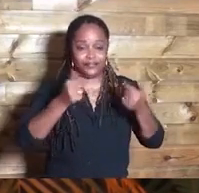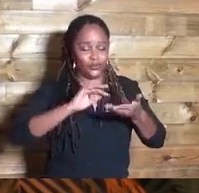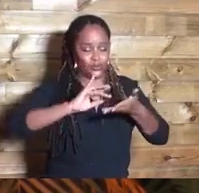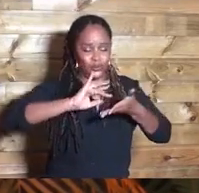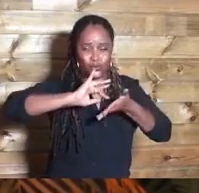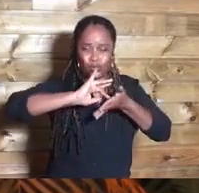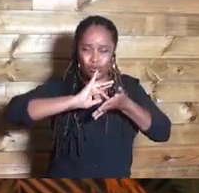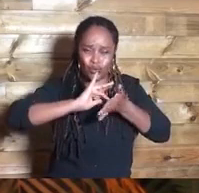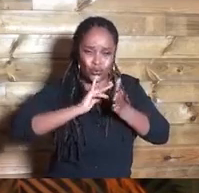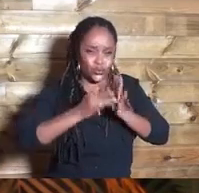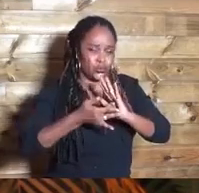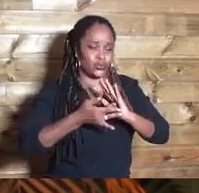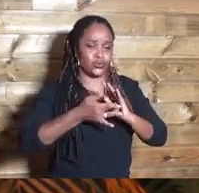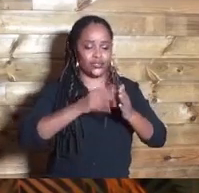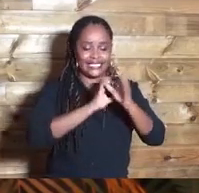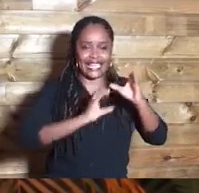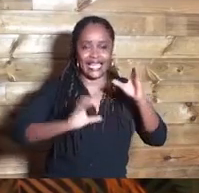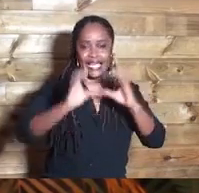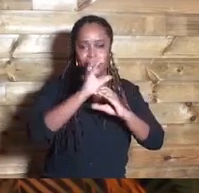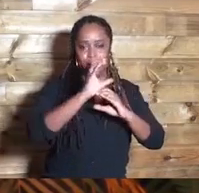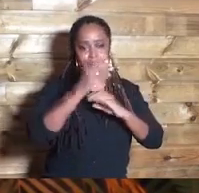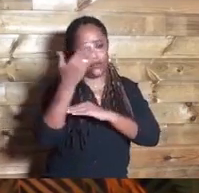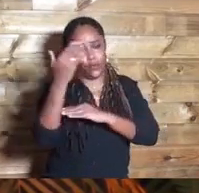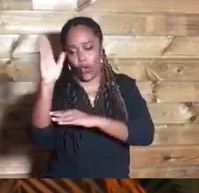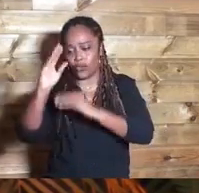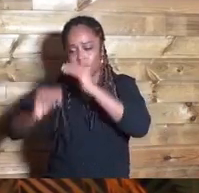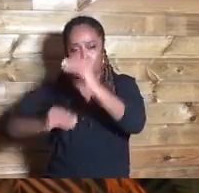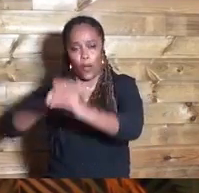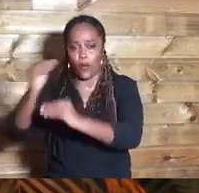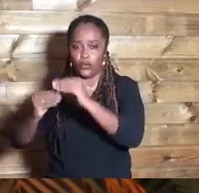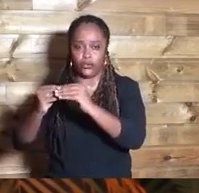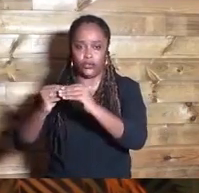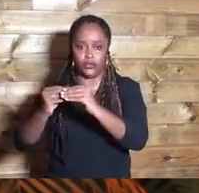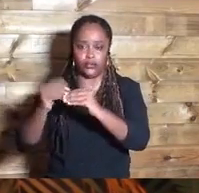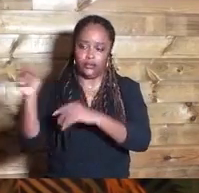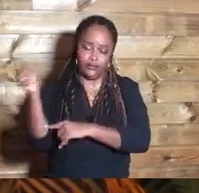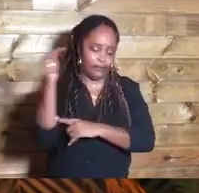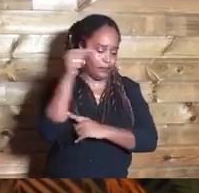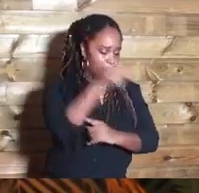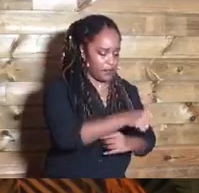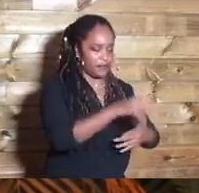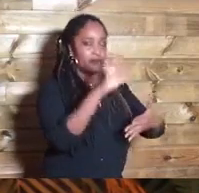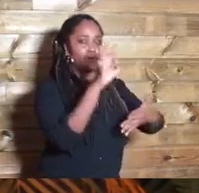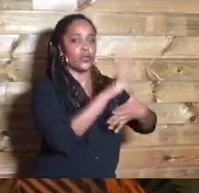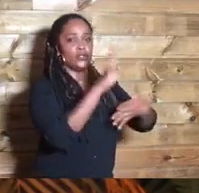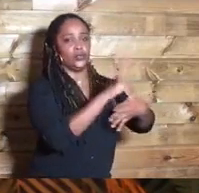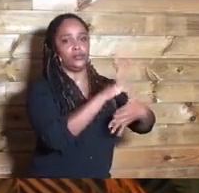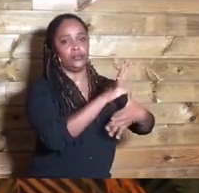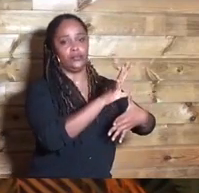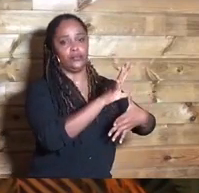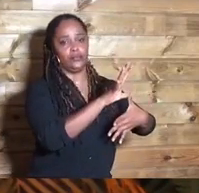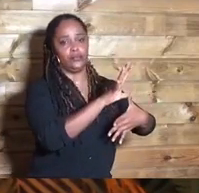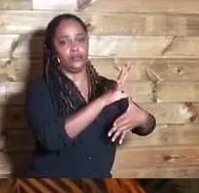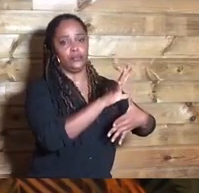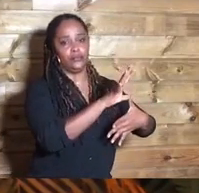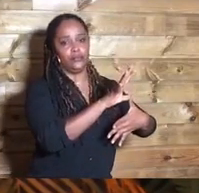toutes celles-là qui sont sorties en Caraïbes là? Ou bien d'autre côté assis la tête? Pour chercher un divini ici dans son Guadeloupéen. On d'autres